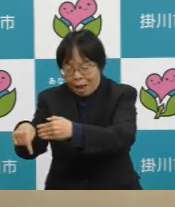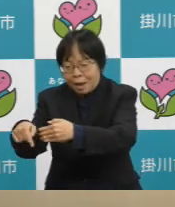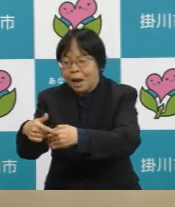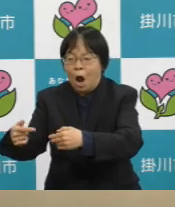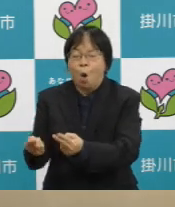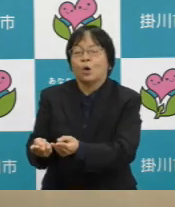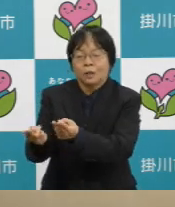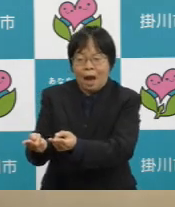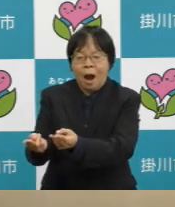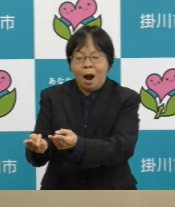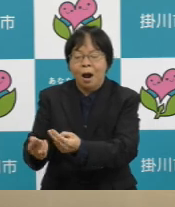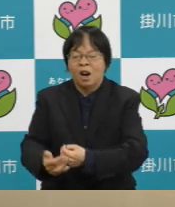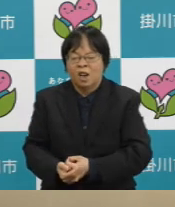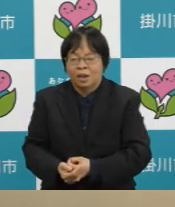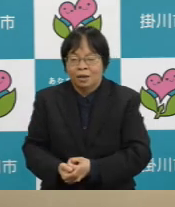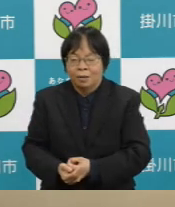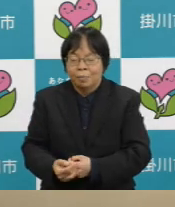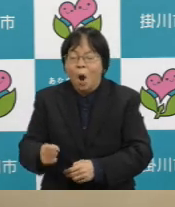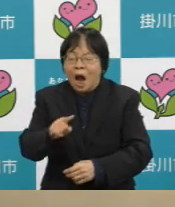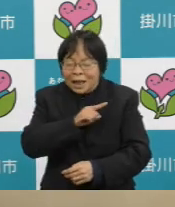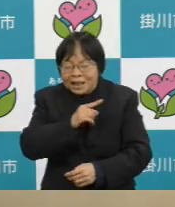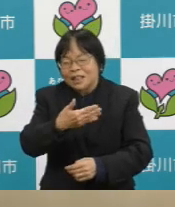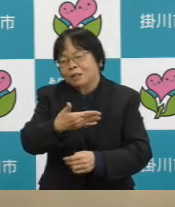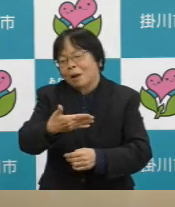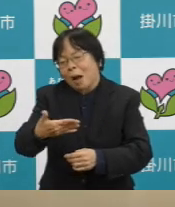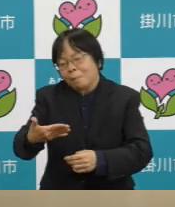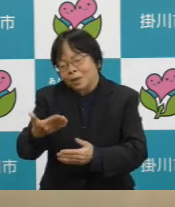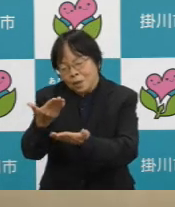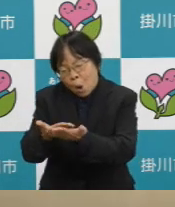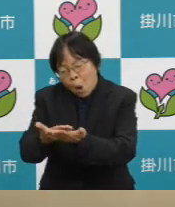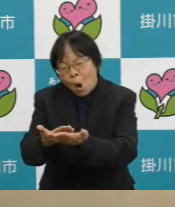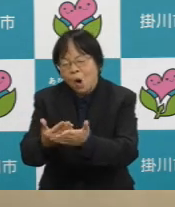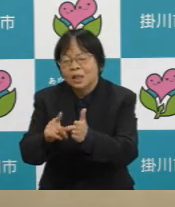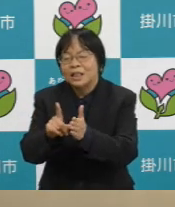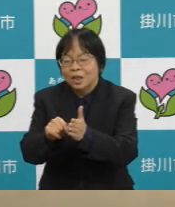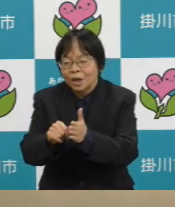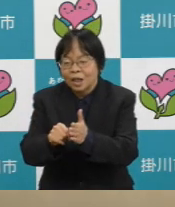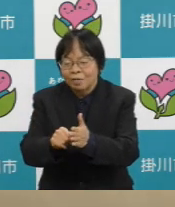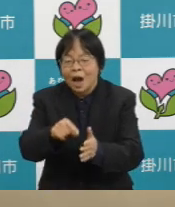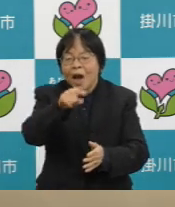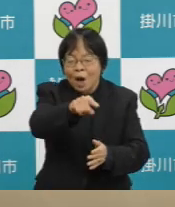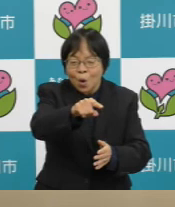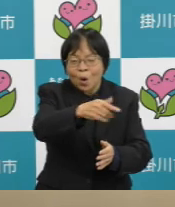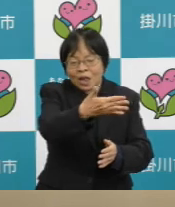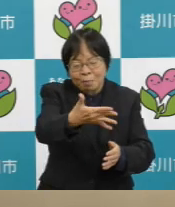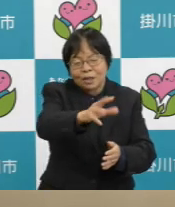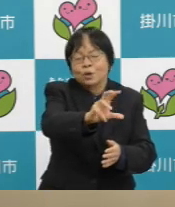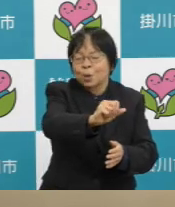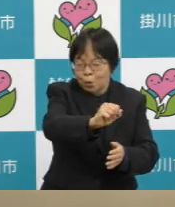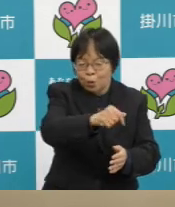なんです。一番水が欲しい時は上から水をずっと取ってきますので、大須賀までなかなか